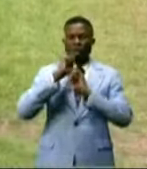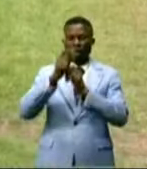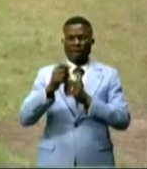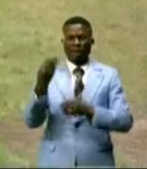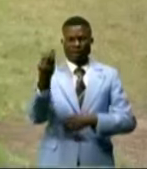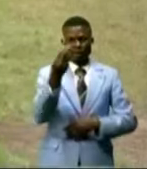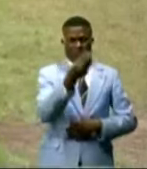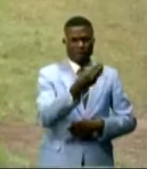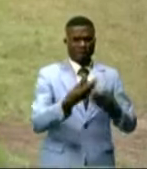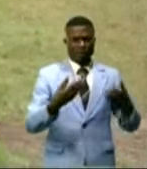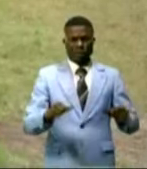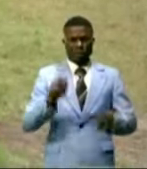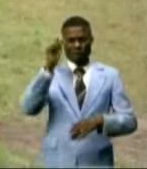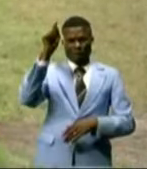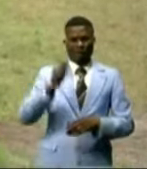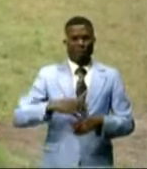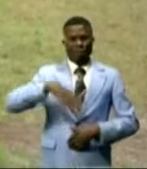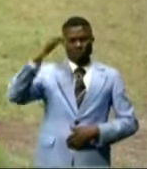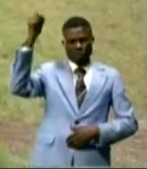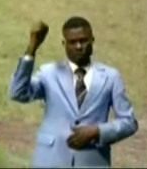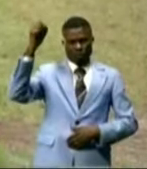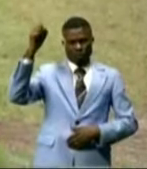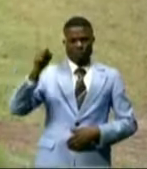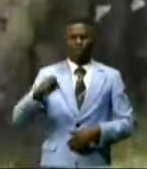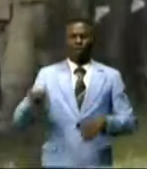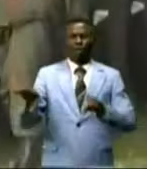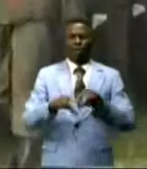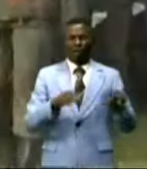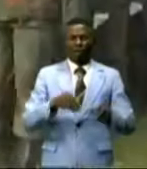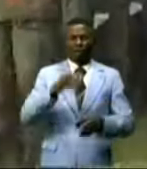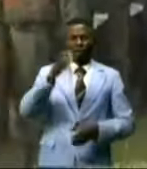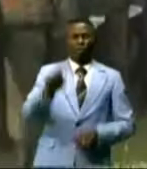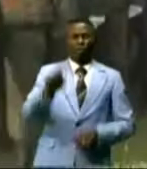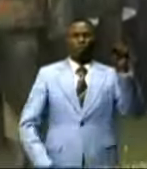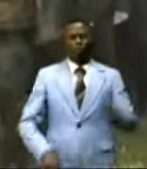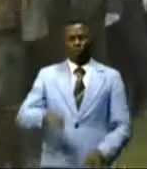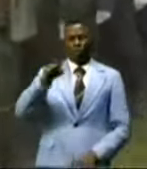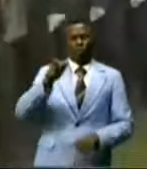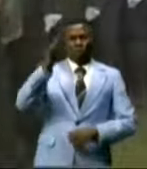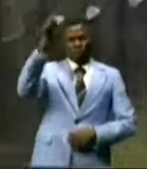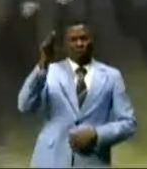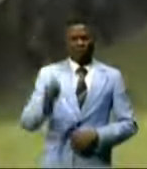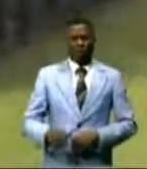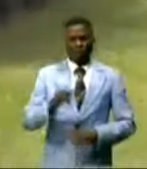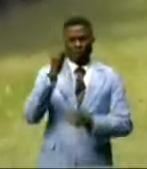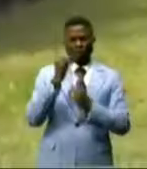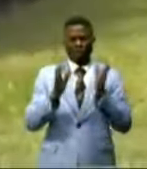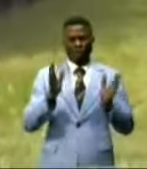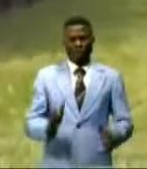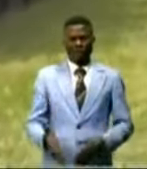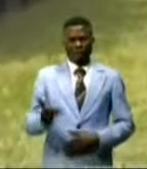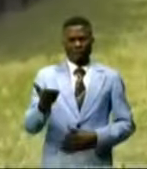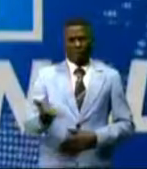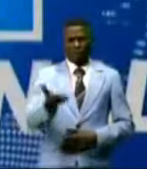lauréats qui se sont distingués, la prise d'armes s'est terminée par les défilés traditionnels des heureux finalistes.